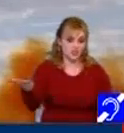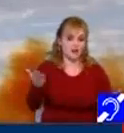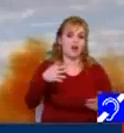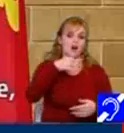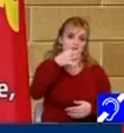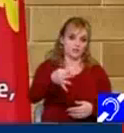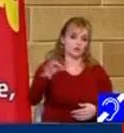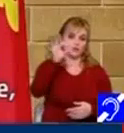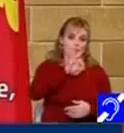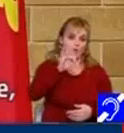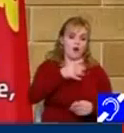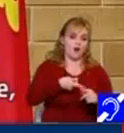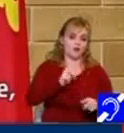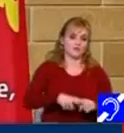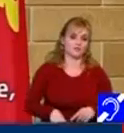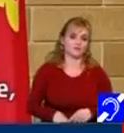decizie personal.